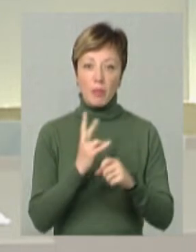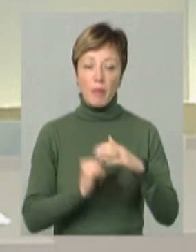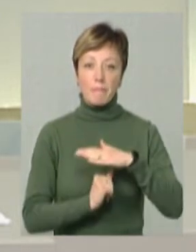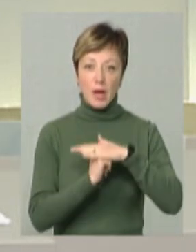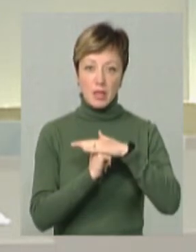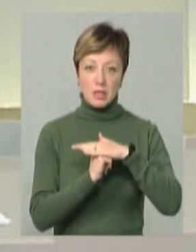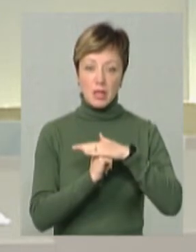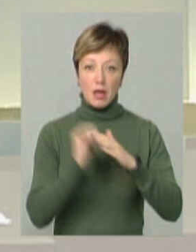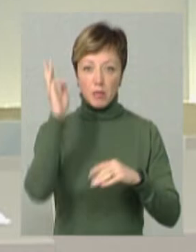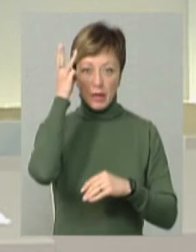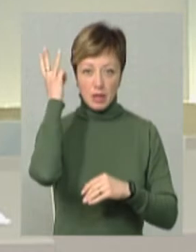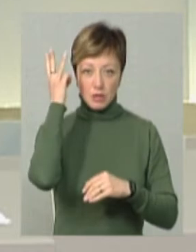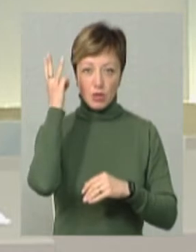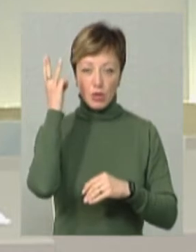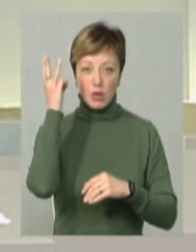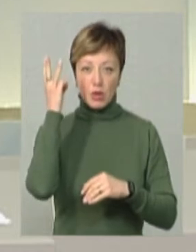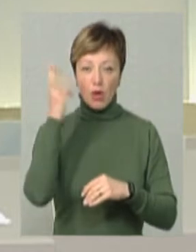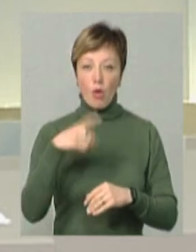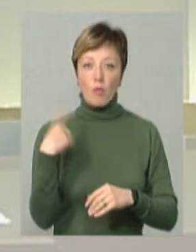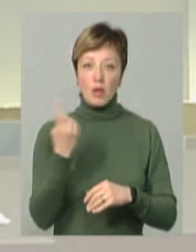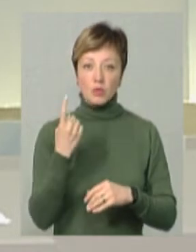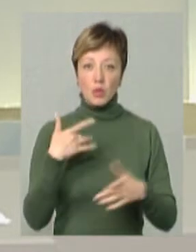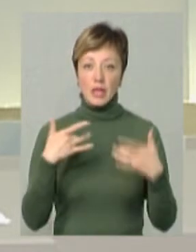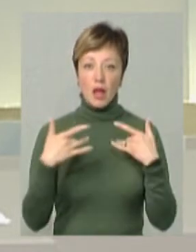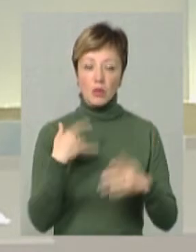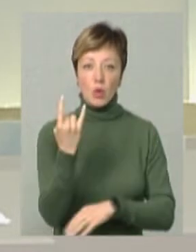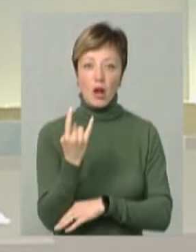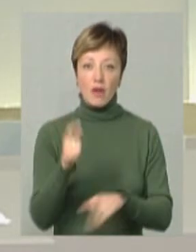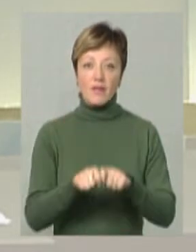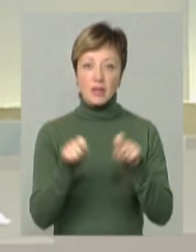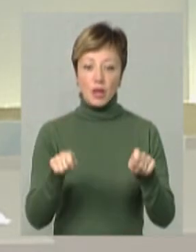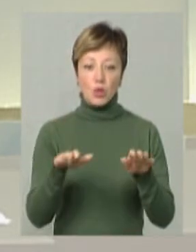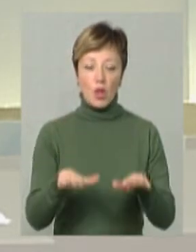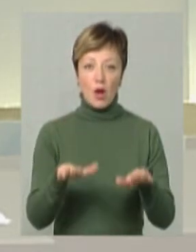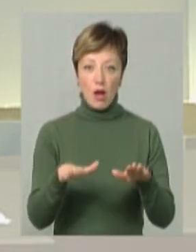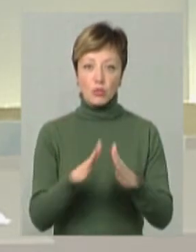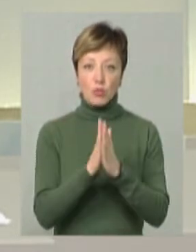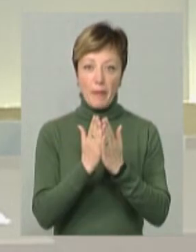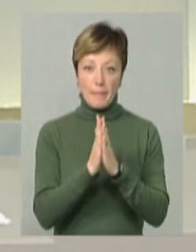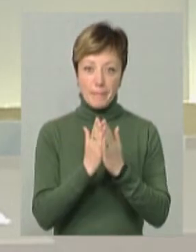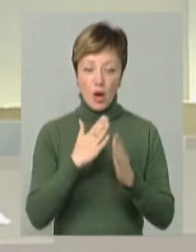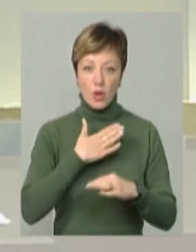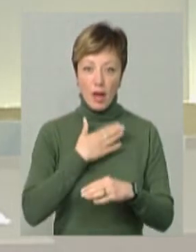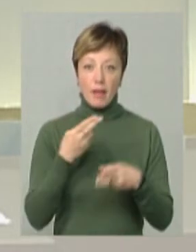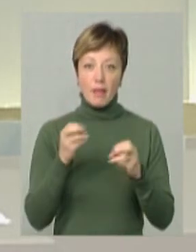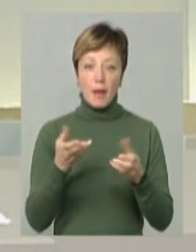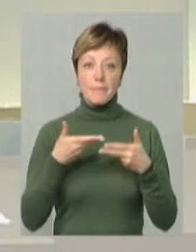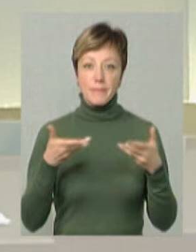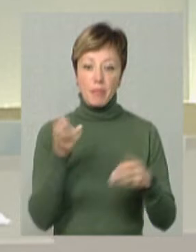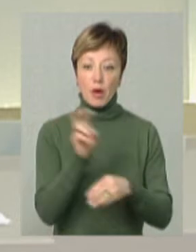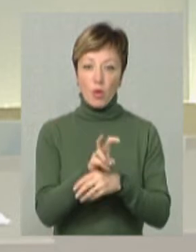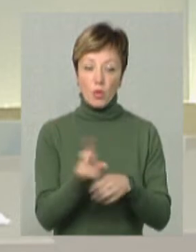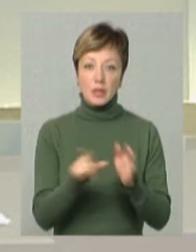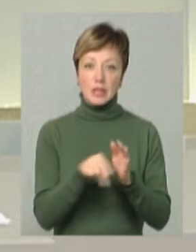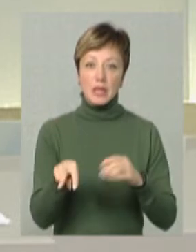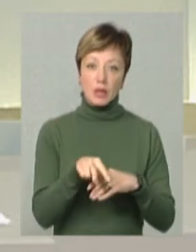базі Хмельницького академічного обласного театру «Ляльок», відкриту локацію бібліотеки, де ми приходимо